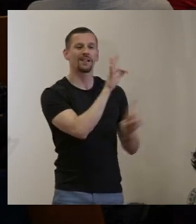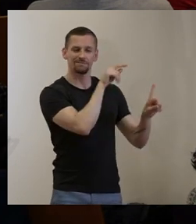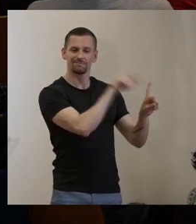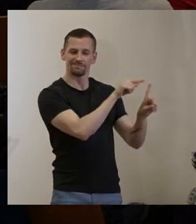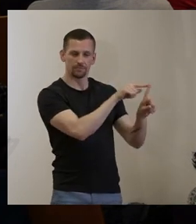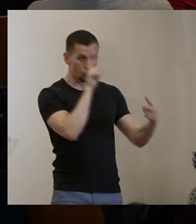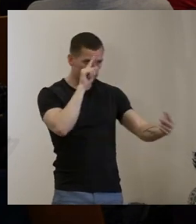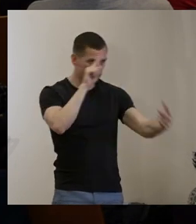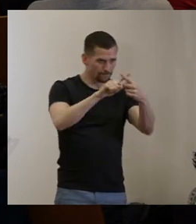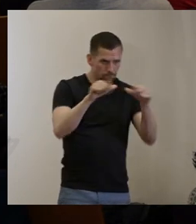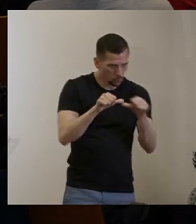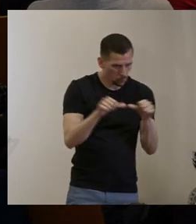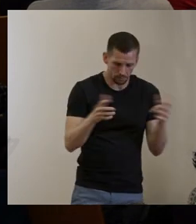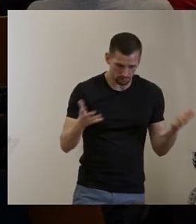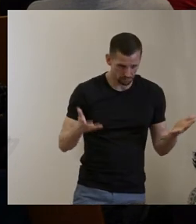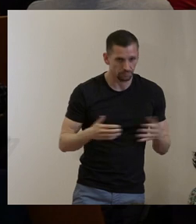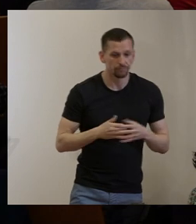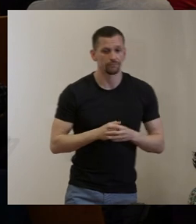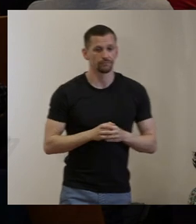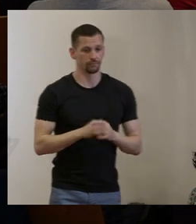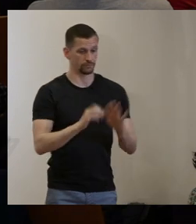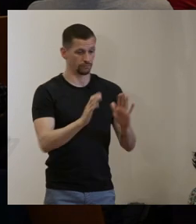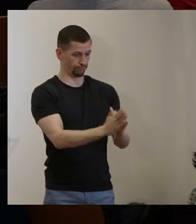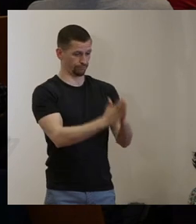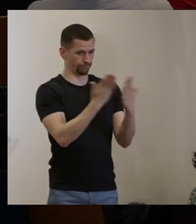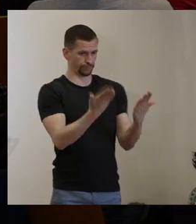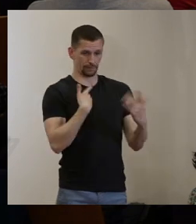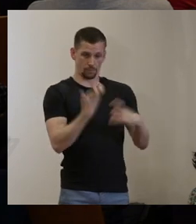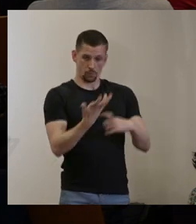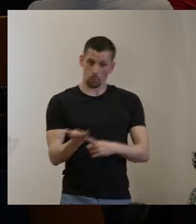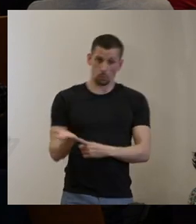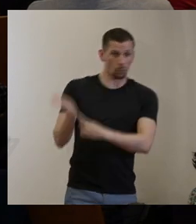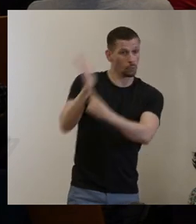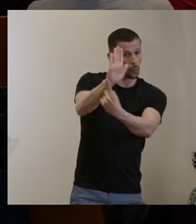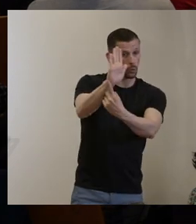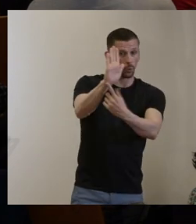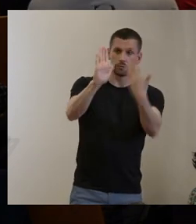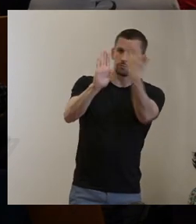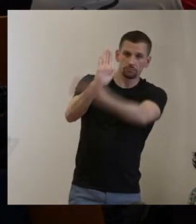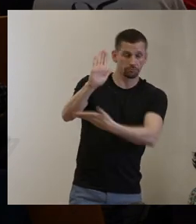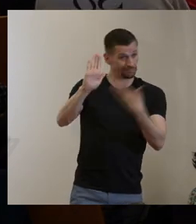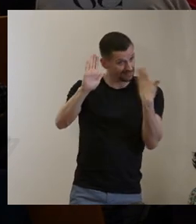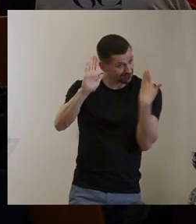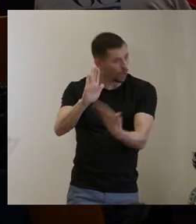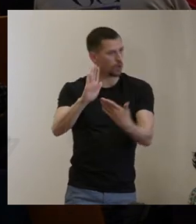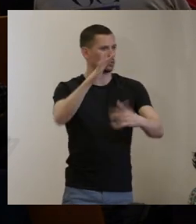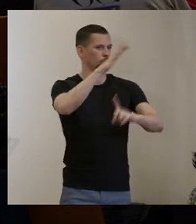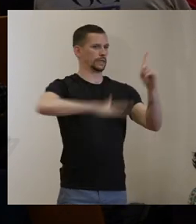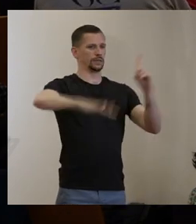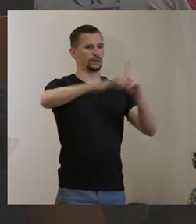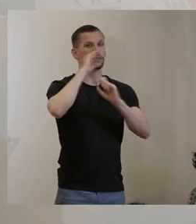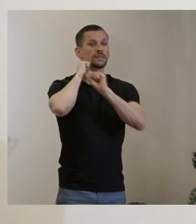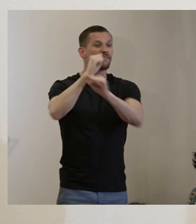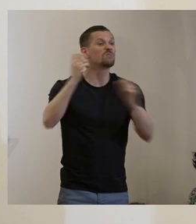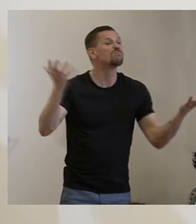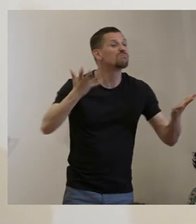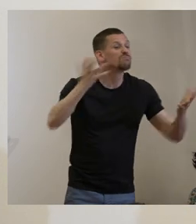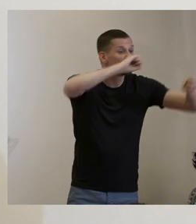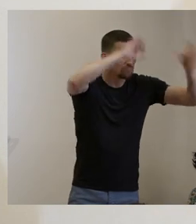Brésil, c'est de mettre une société esclavagiste en image. Alors, qui est Jean-Baptiste Debré? Ses